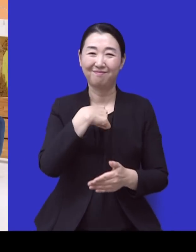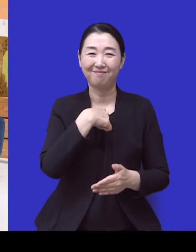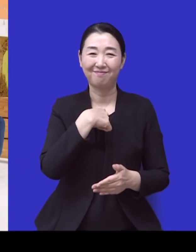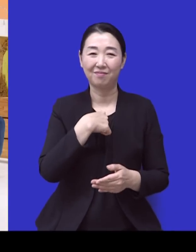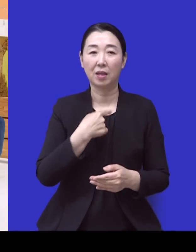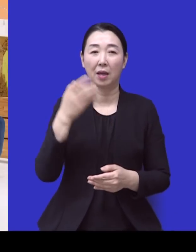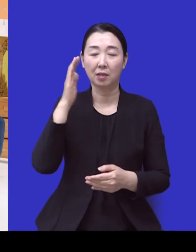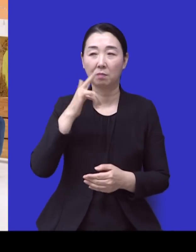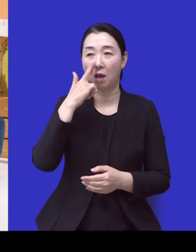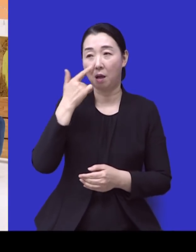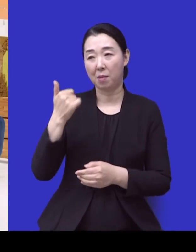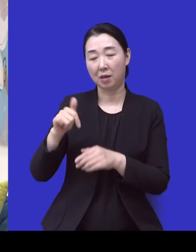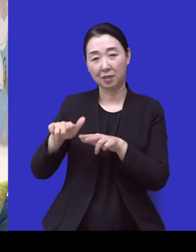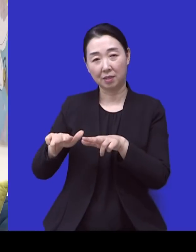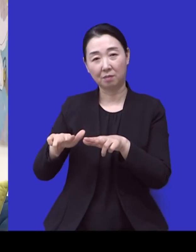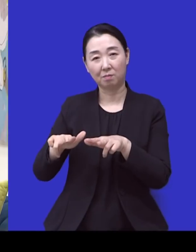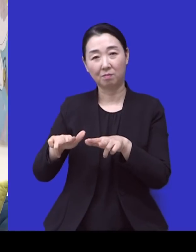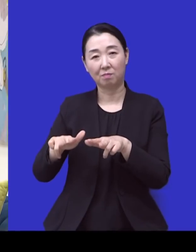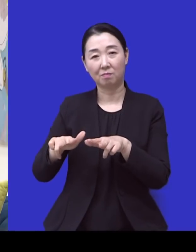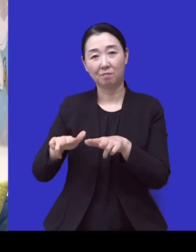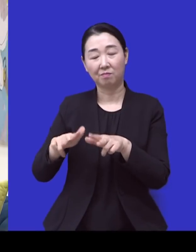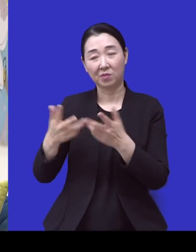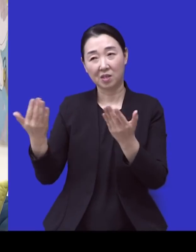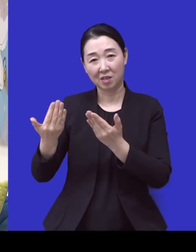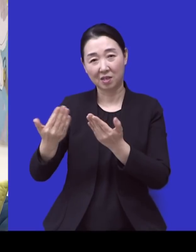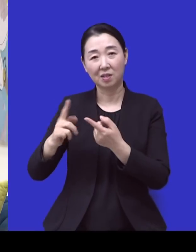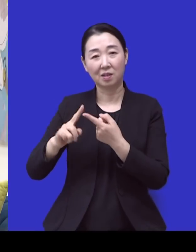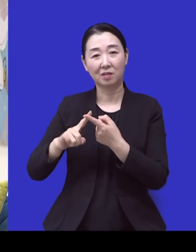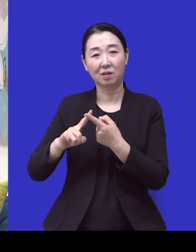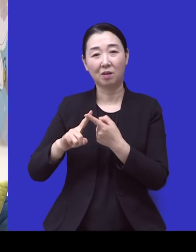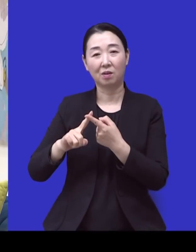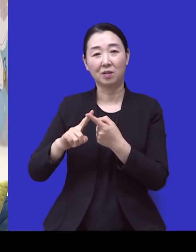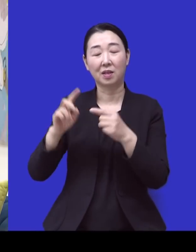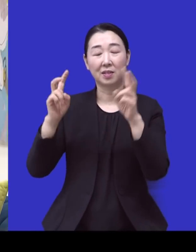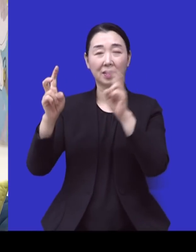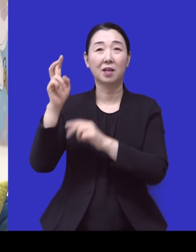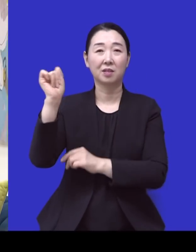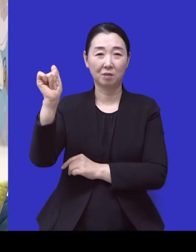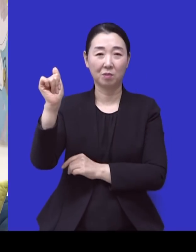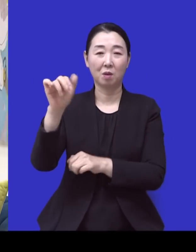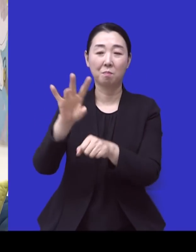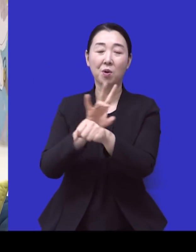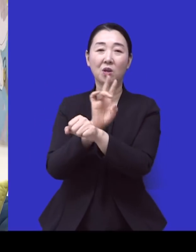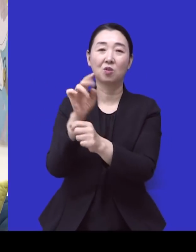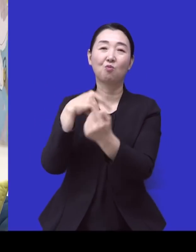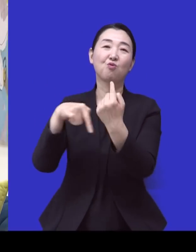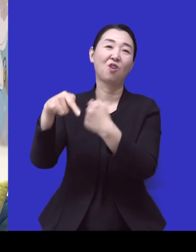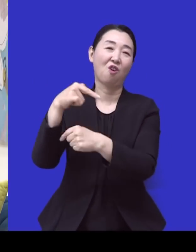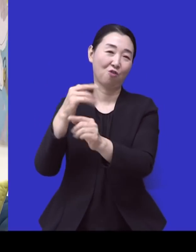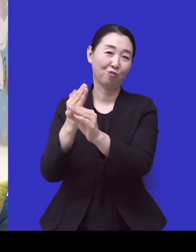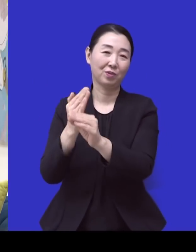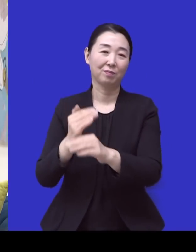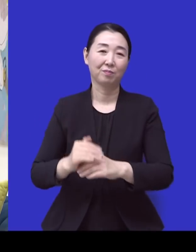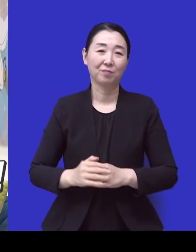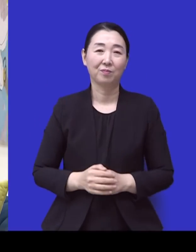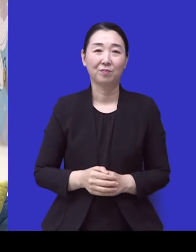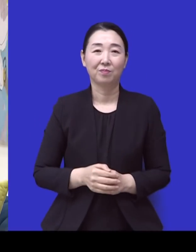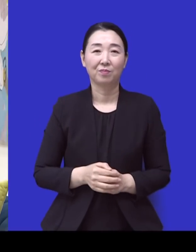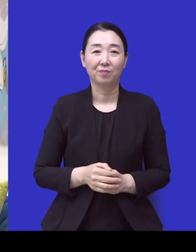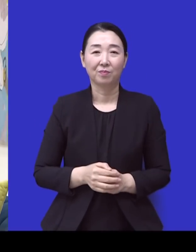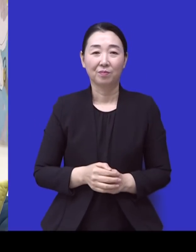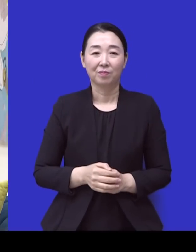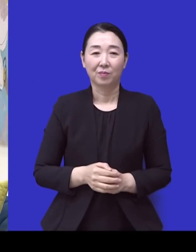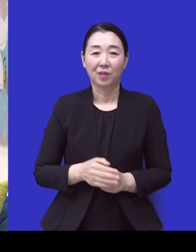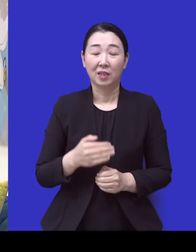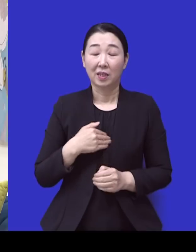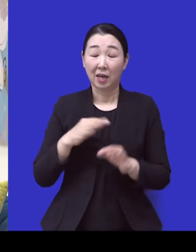했었는데 아빠가 이제는 그 일에서 이제 사장님으로 그 회사를 물려받게 되셨어요. 예. 그래서 이제